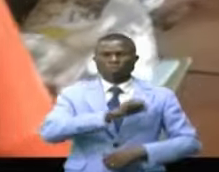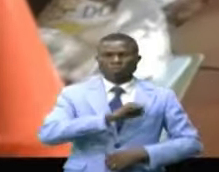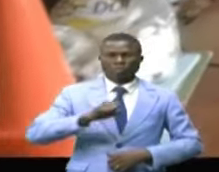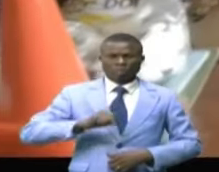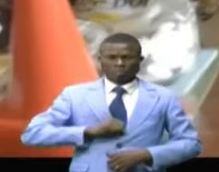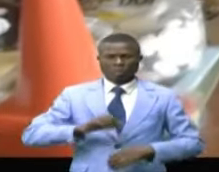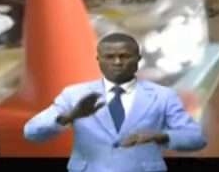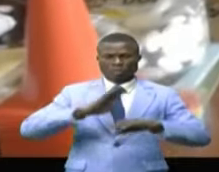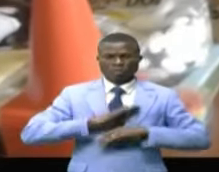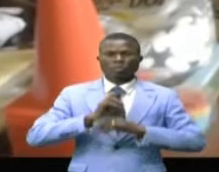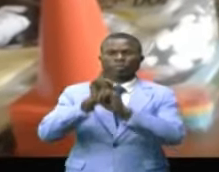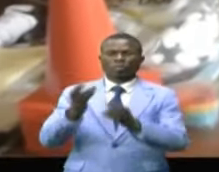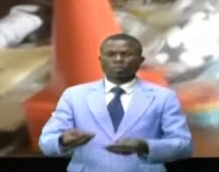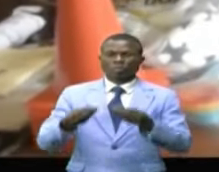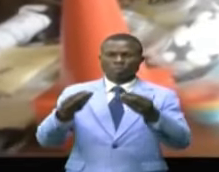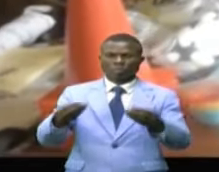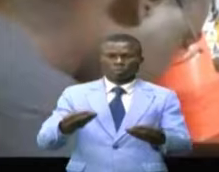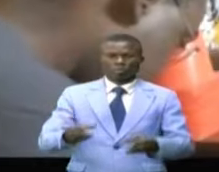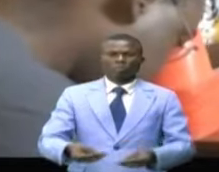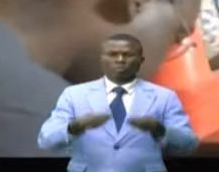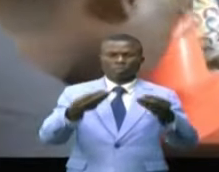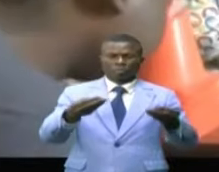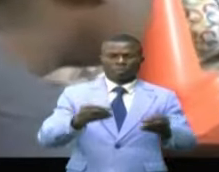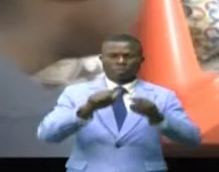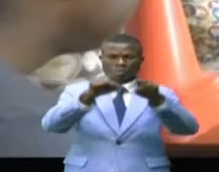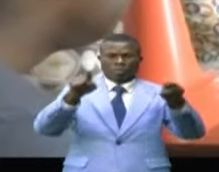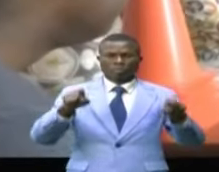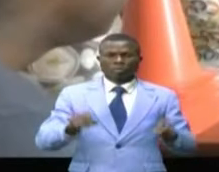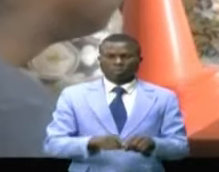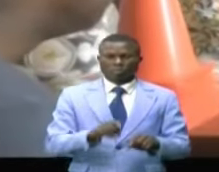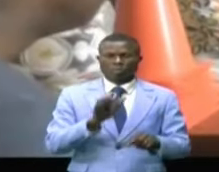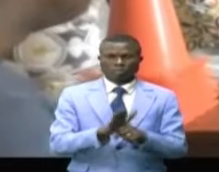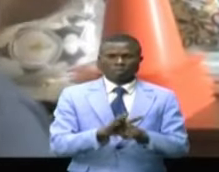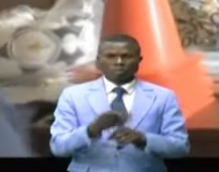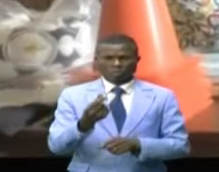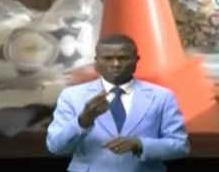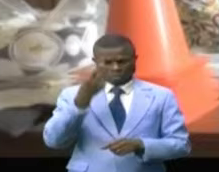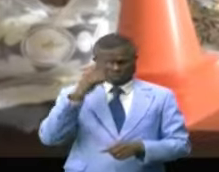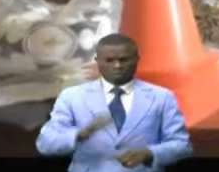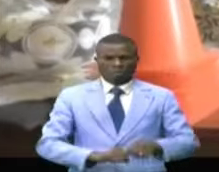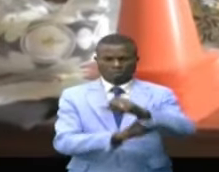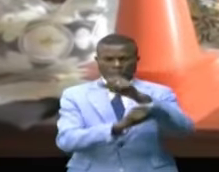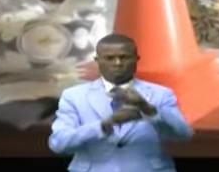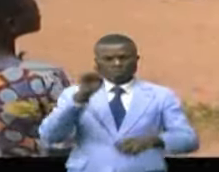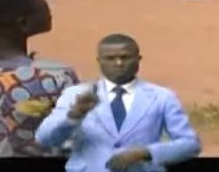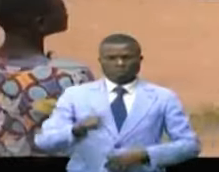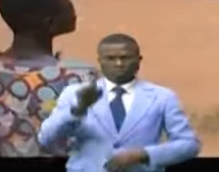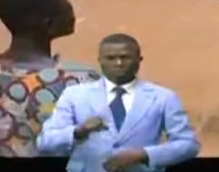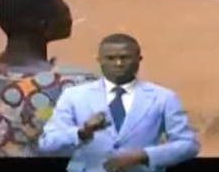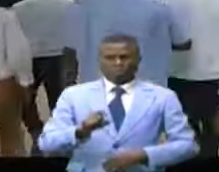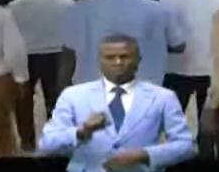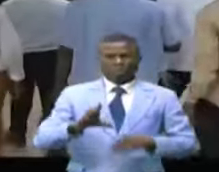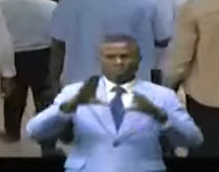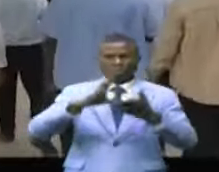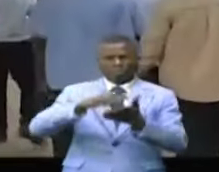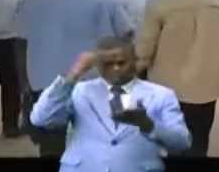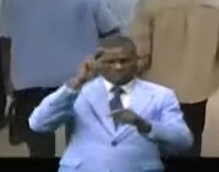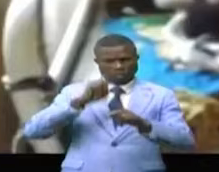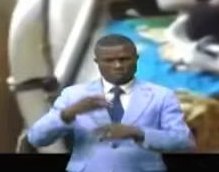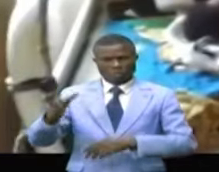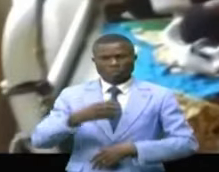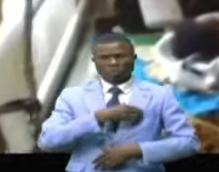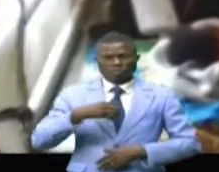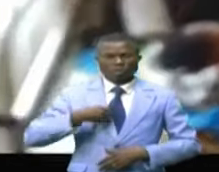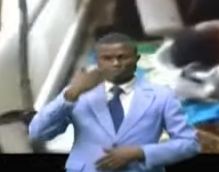lui présenté. Il a remis une enveloppe importante pour subvenir aux besoins des internés. Les femmes